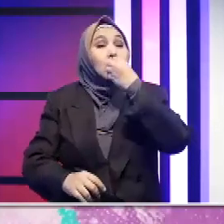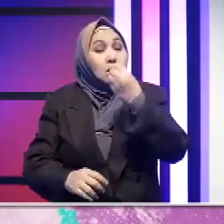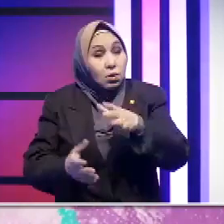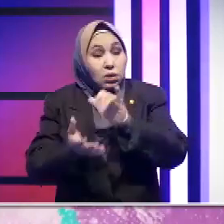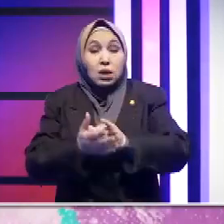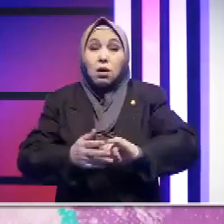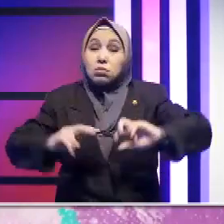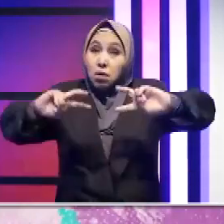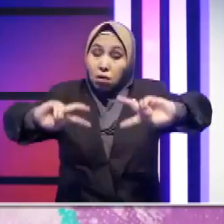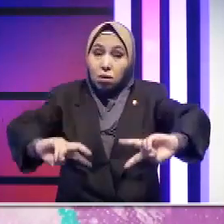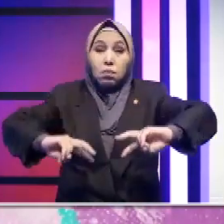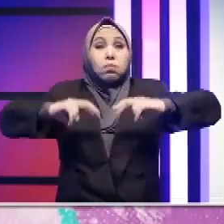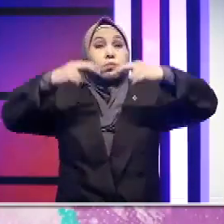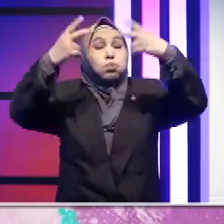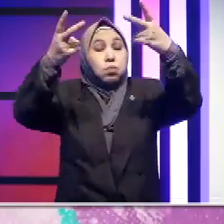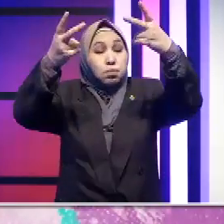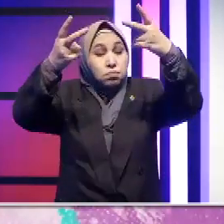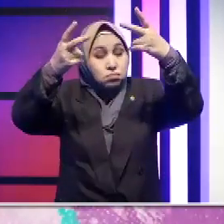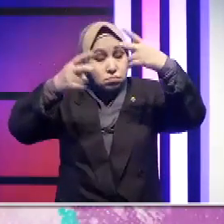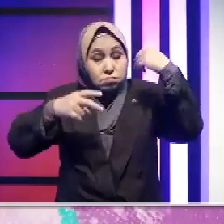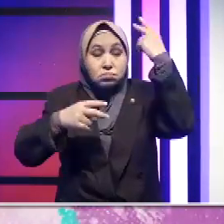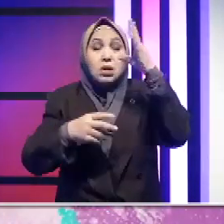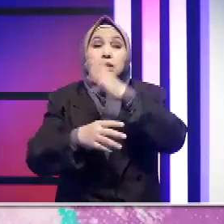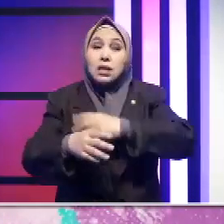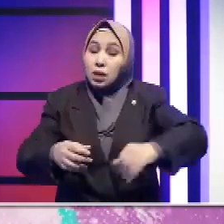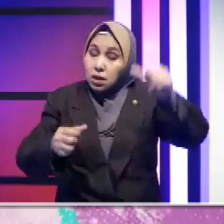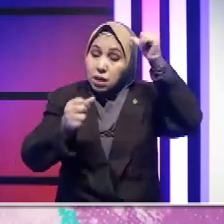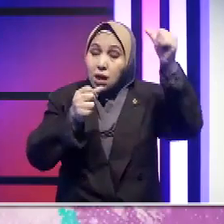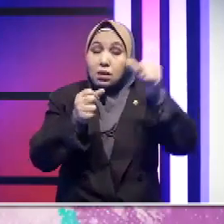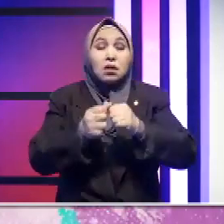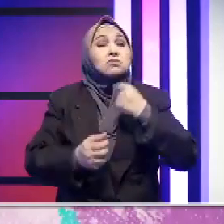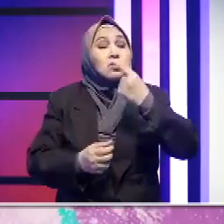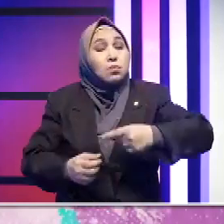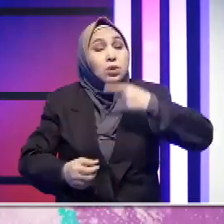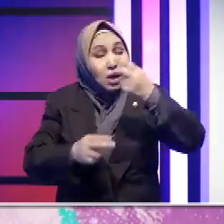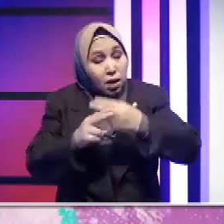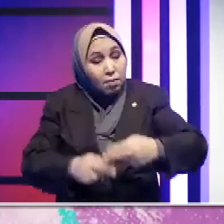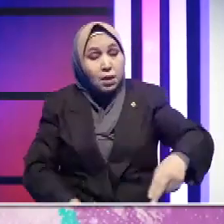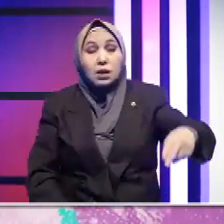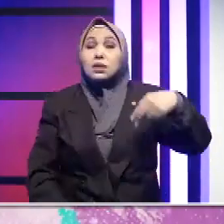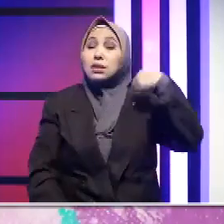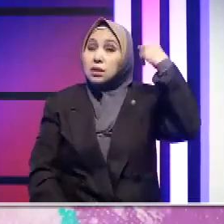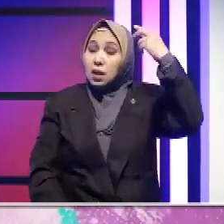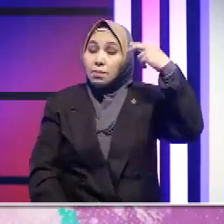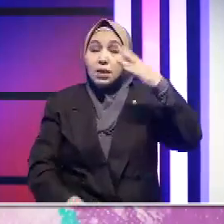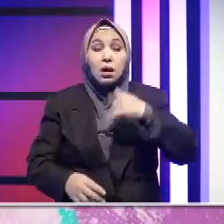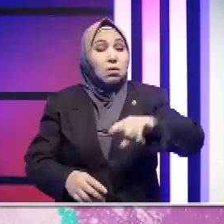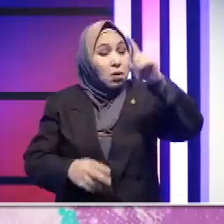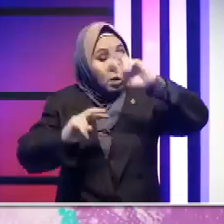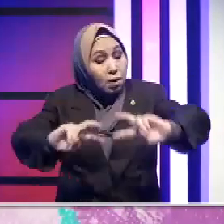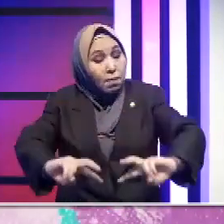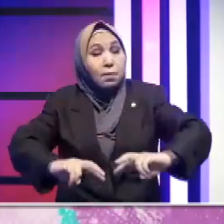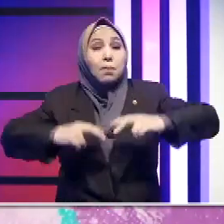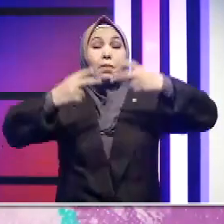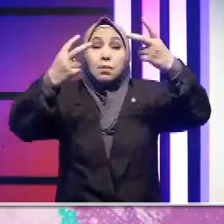akan naikkan hosted nabi dan juga Allah akan Ingatkan Sebutkan namun nabi Sam'un juga kepada kita Allah akan naikkan